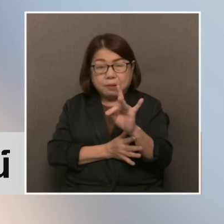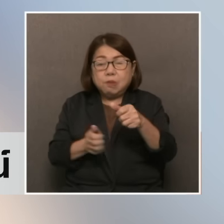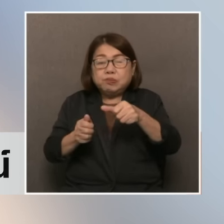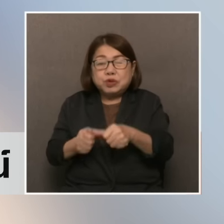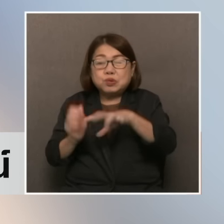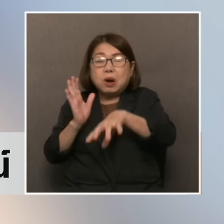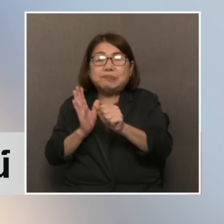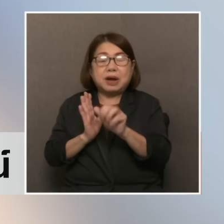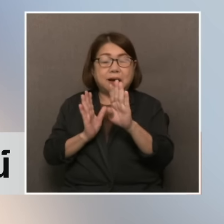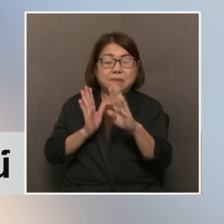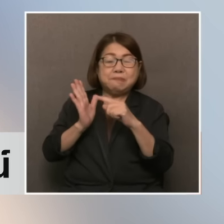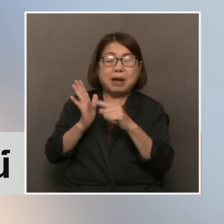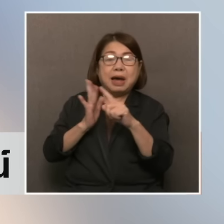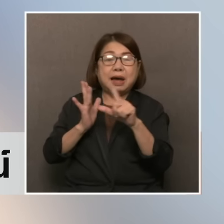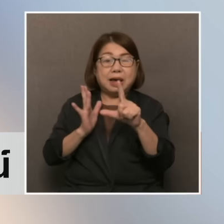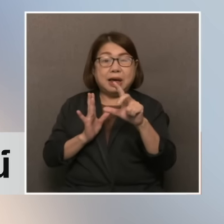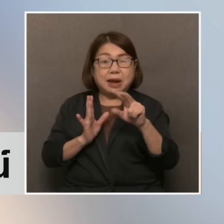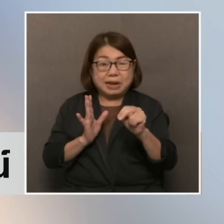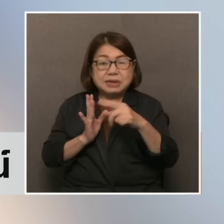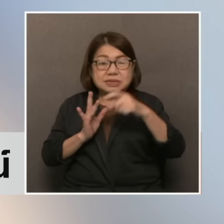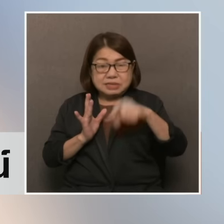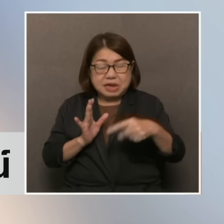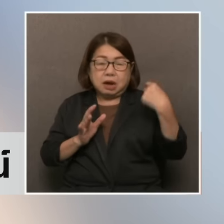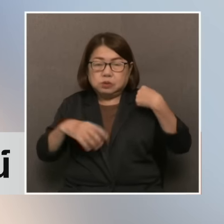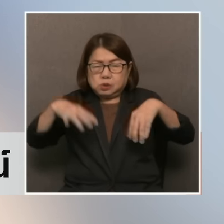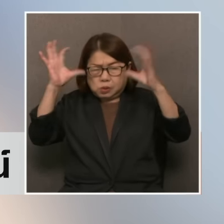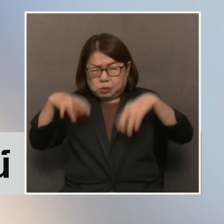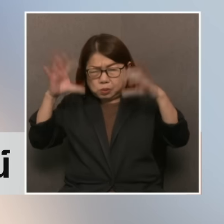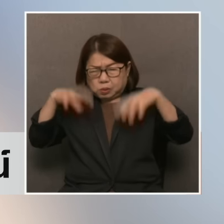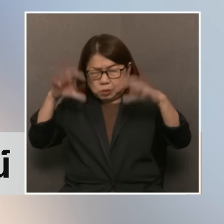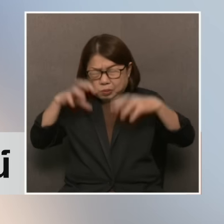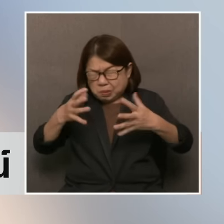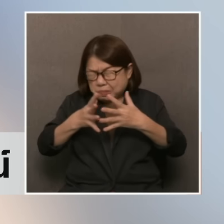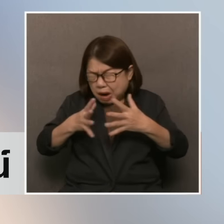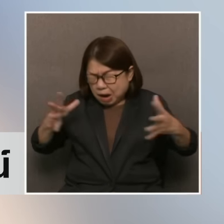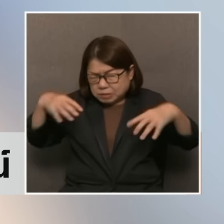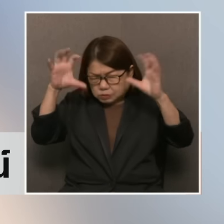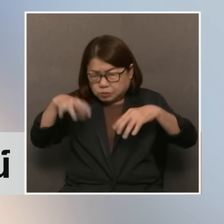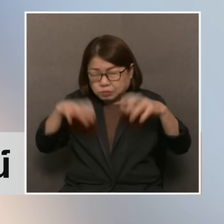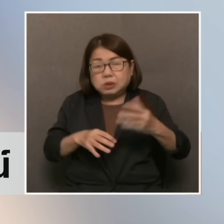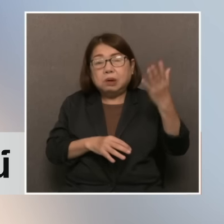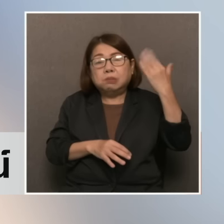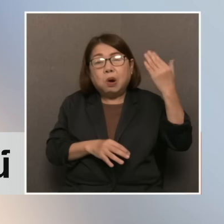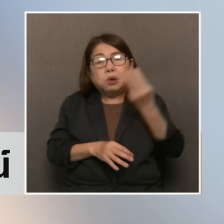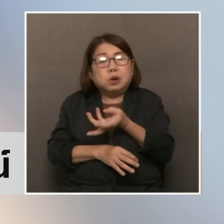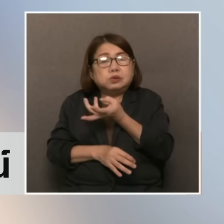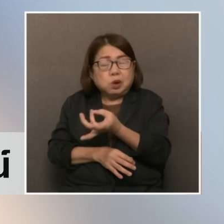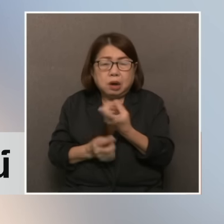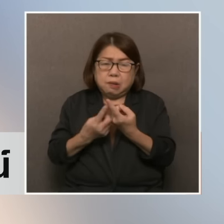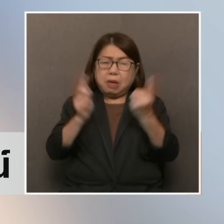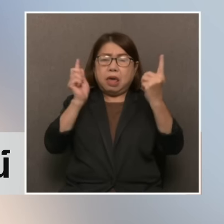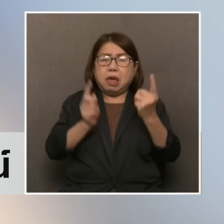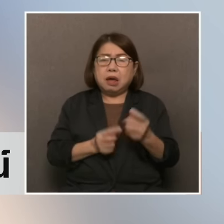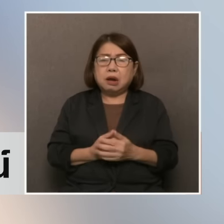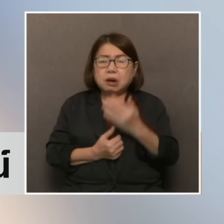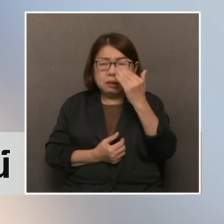ิมาณที่มากกว่าปริมาณน้ฝนตลอด 20 เดือนที่ผ่านมาซึ่แ่นอนเปเรื่องที่มันผดธรมชาติมากเลยคร